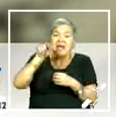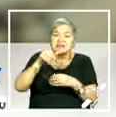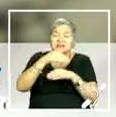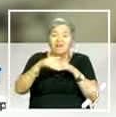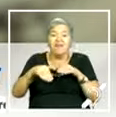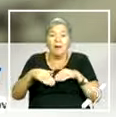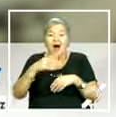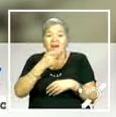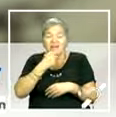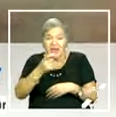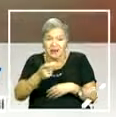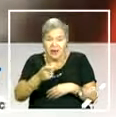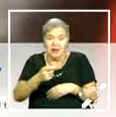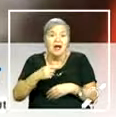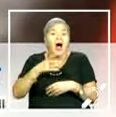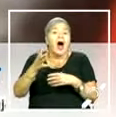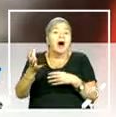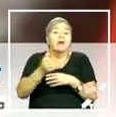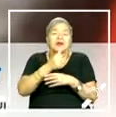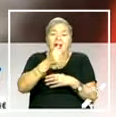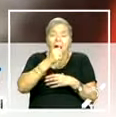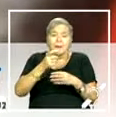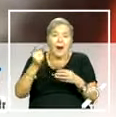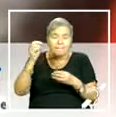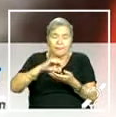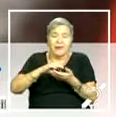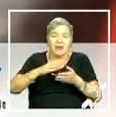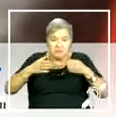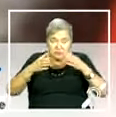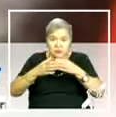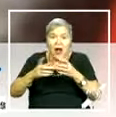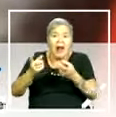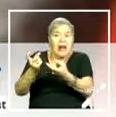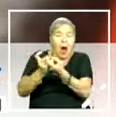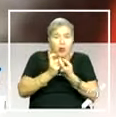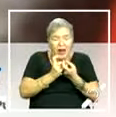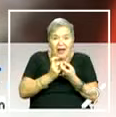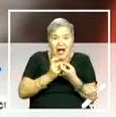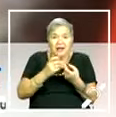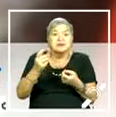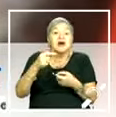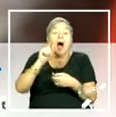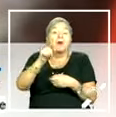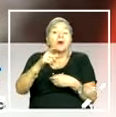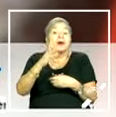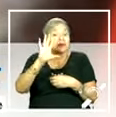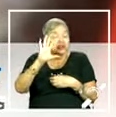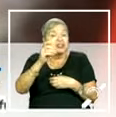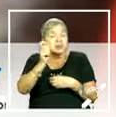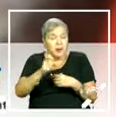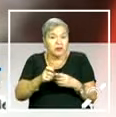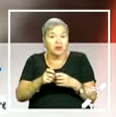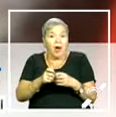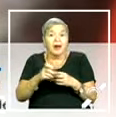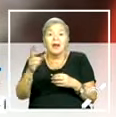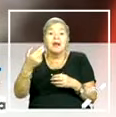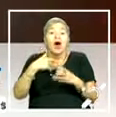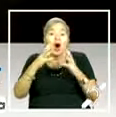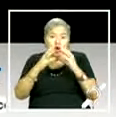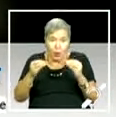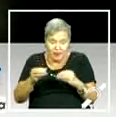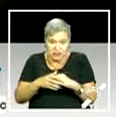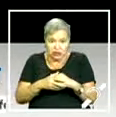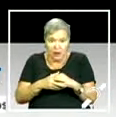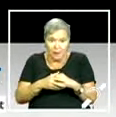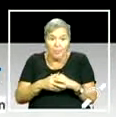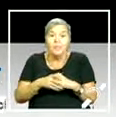Veche. Salvatorii au scos apa de pe navă și au remorcat velierul, pe care se aflau 5 persoane, toate de naționalitate română.